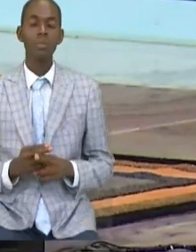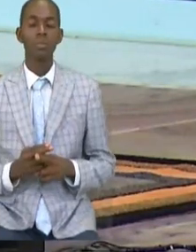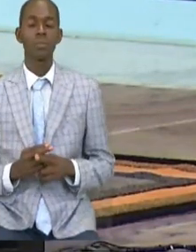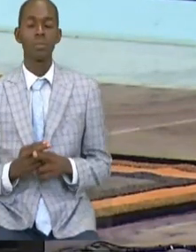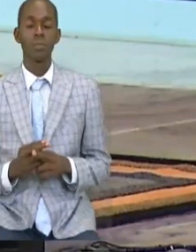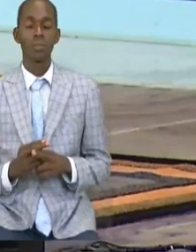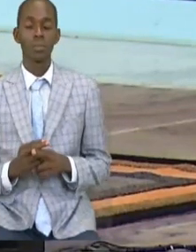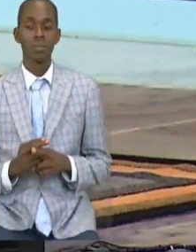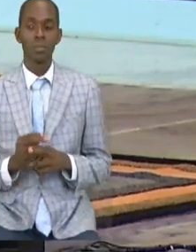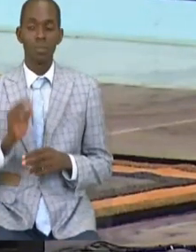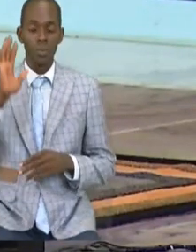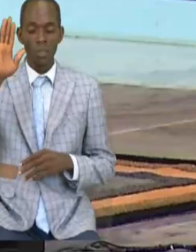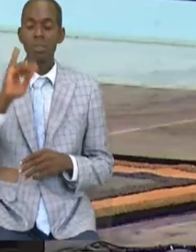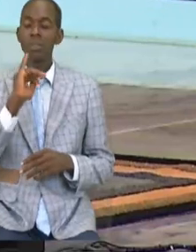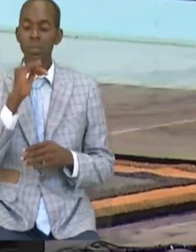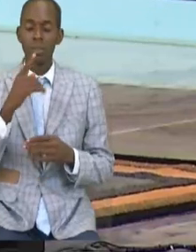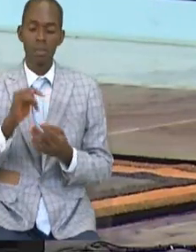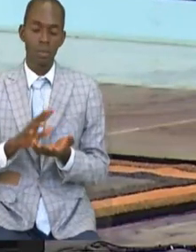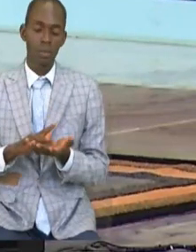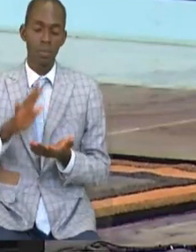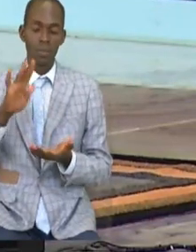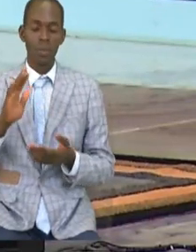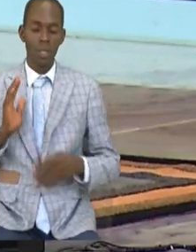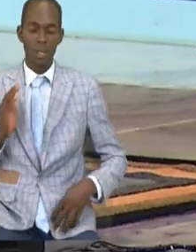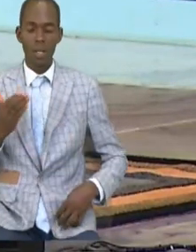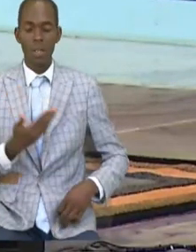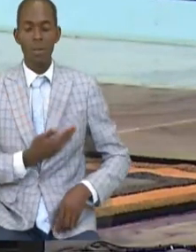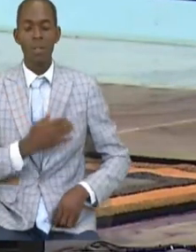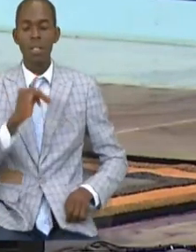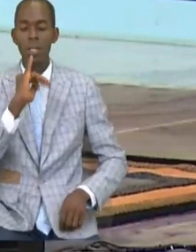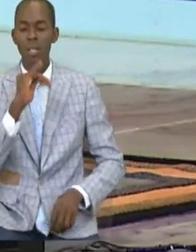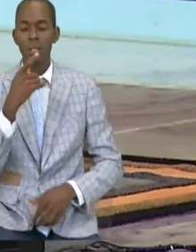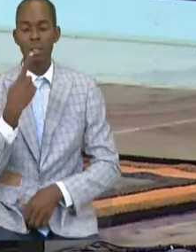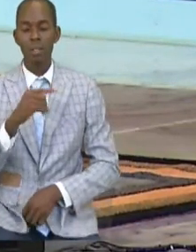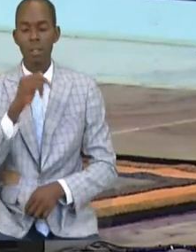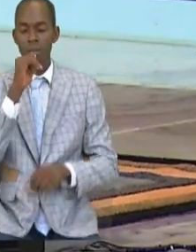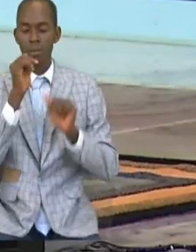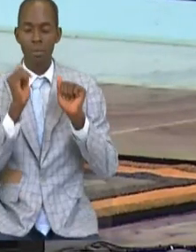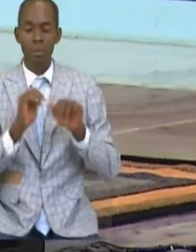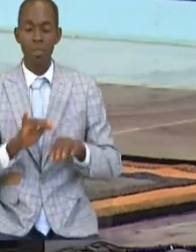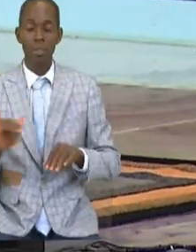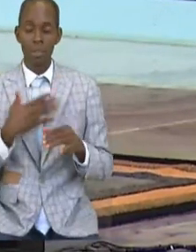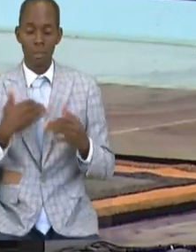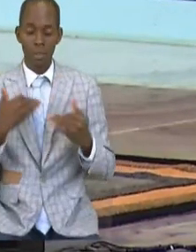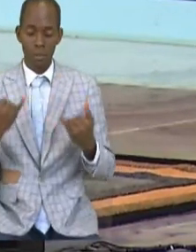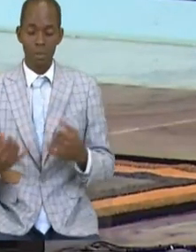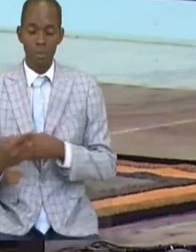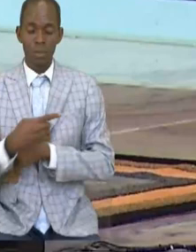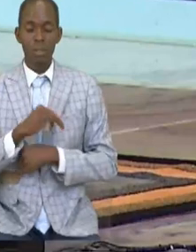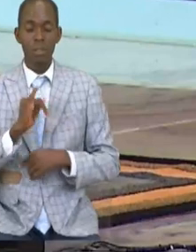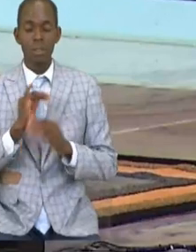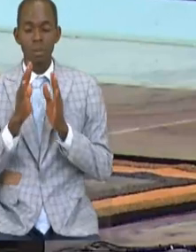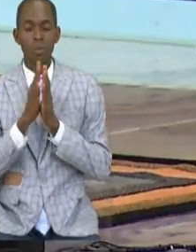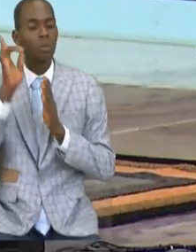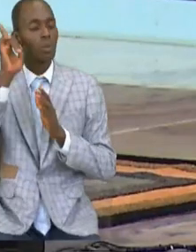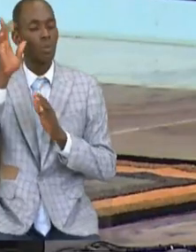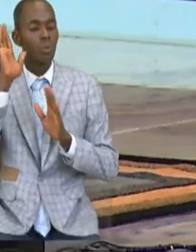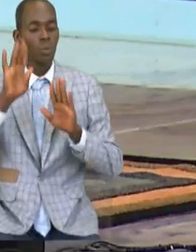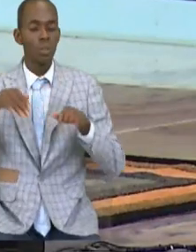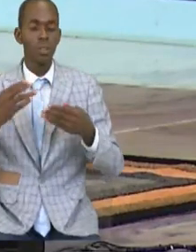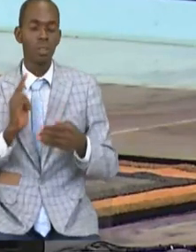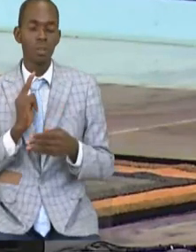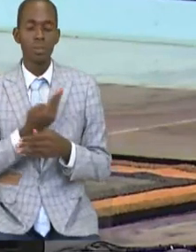de Jésus-Christ. À toi la gloire, à nous la bénédiction. Et aujourd'hui, je prie